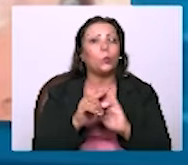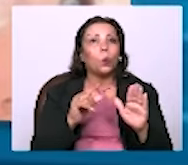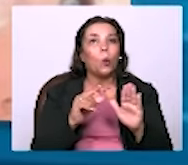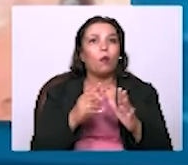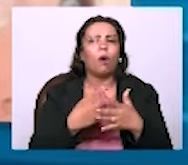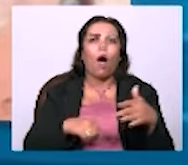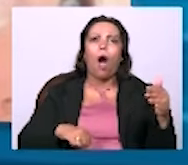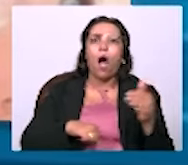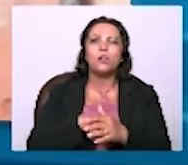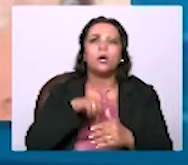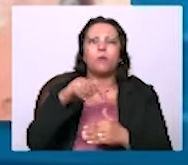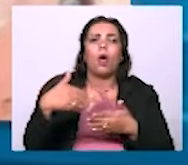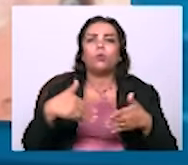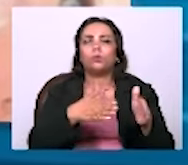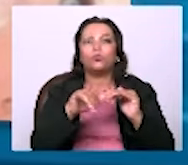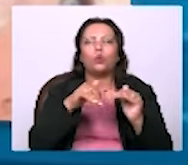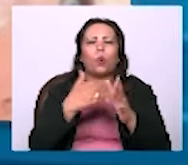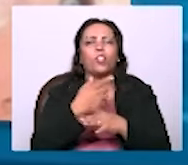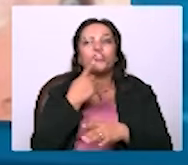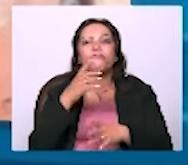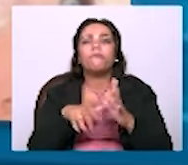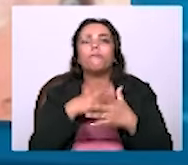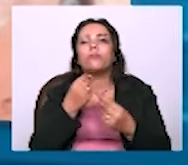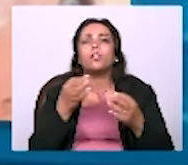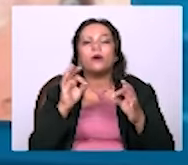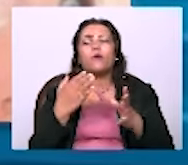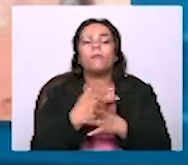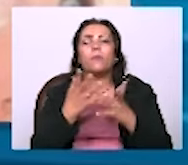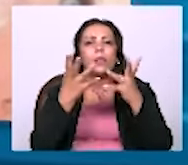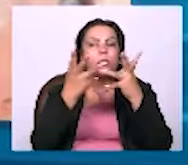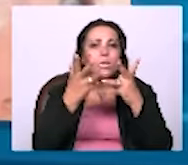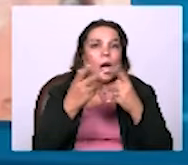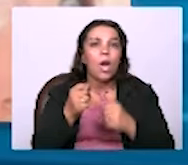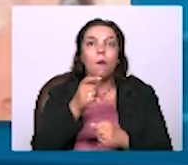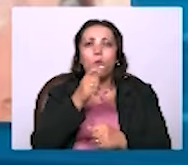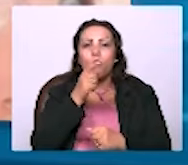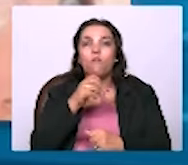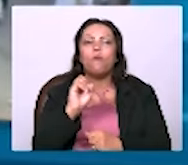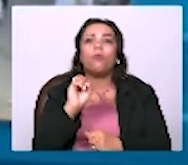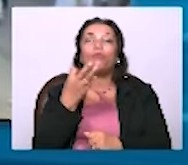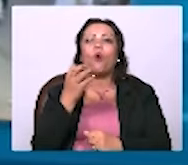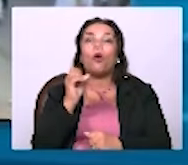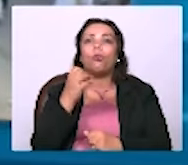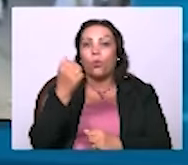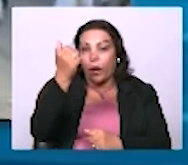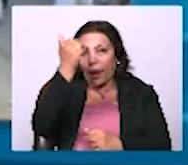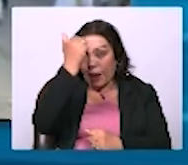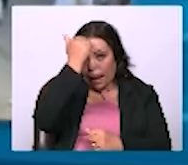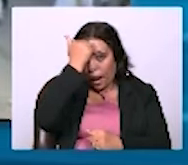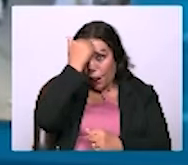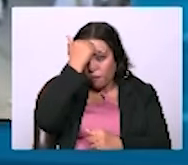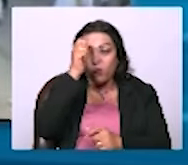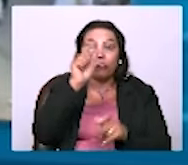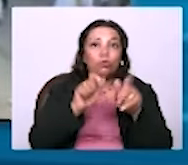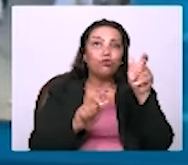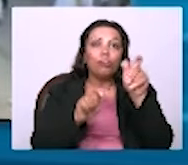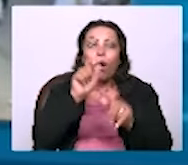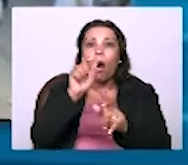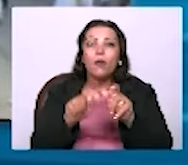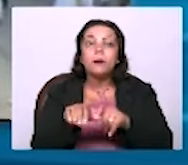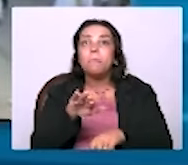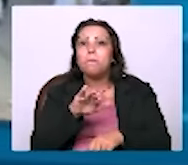الحوادث الطرق دي مساله متكرره جدا يعني هناك احصائيه بتقول ان في 13000 ضحيه سنويه في